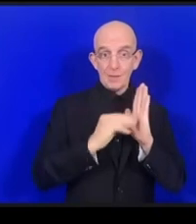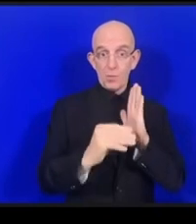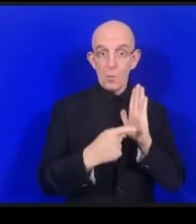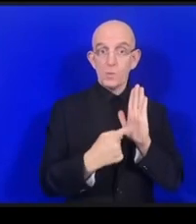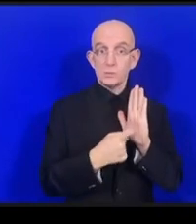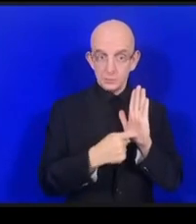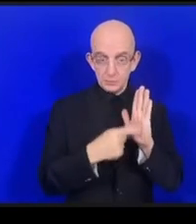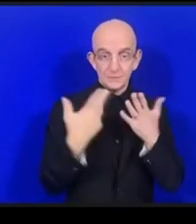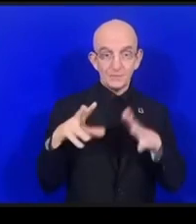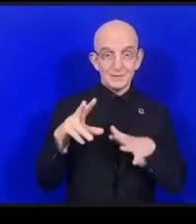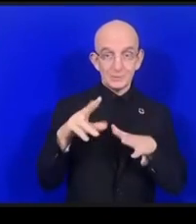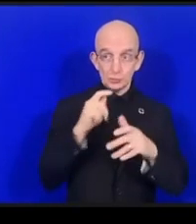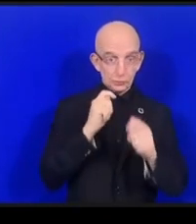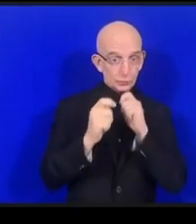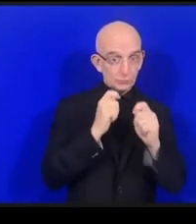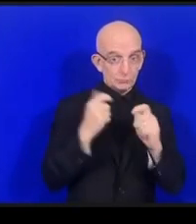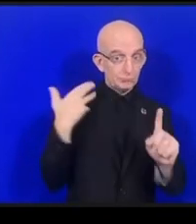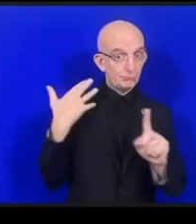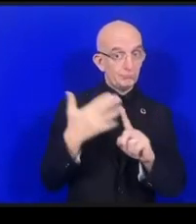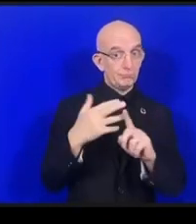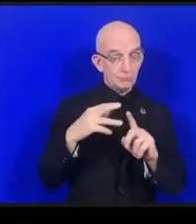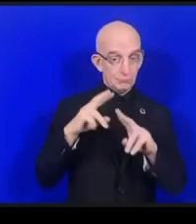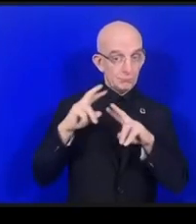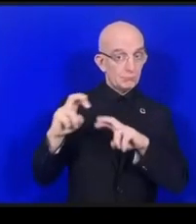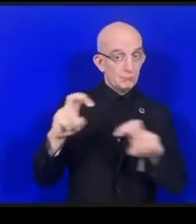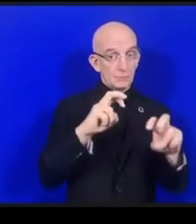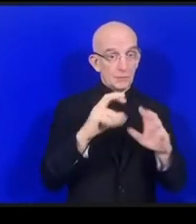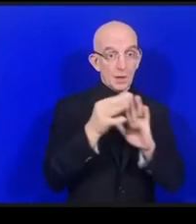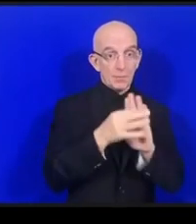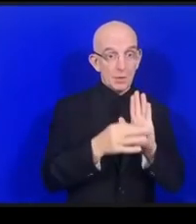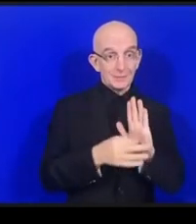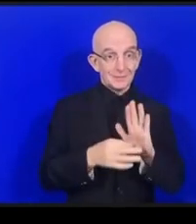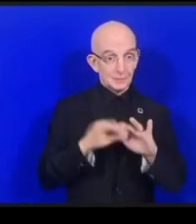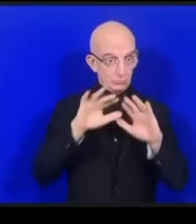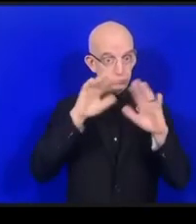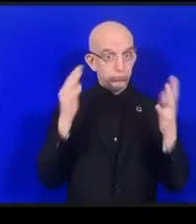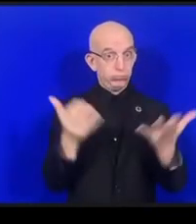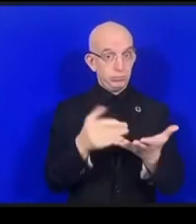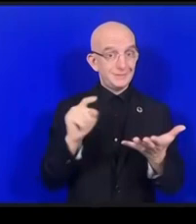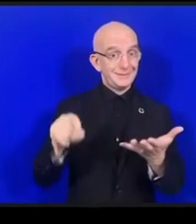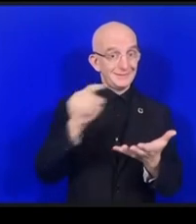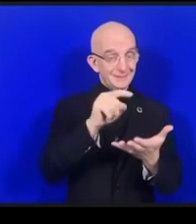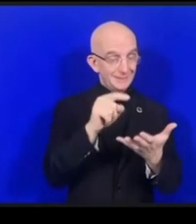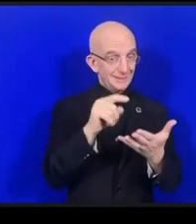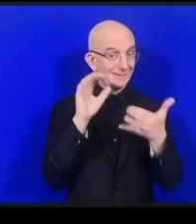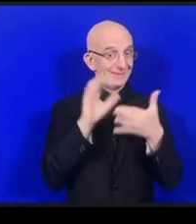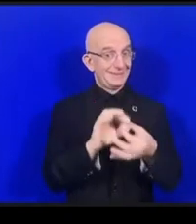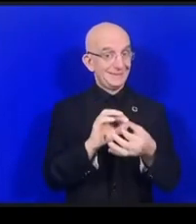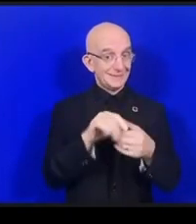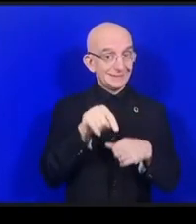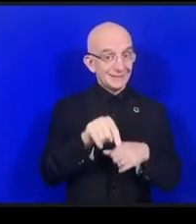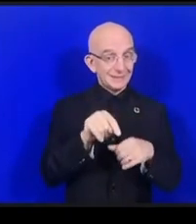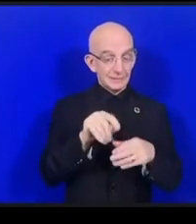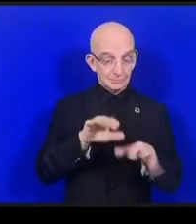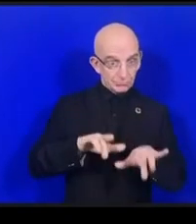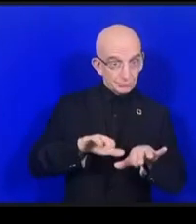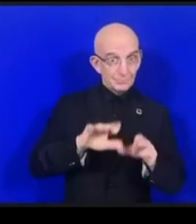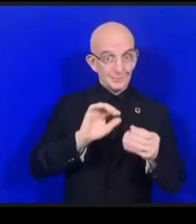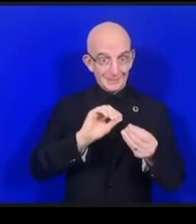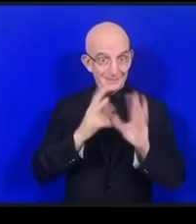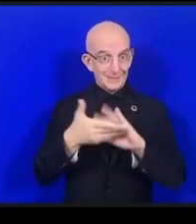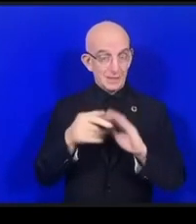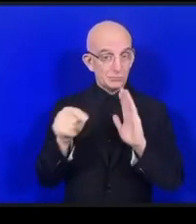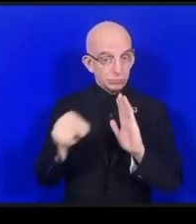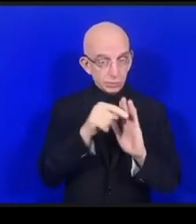эти вопросы и Недавно мы опубликовали доклад который включает в себя обзор политики которая существует во всм